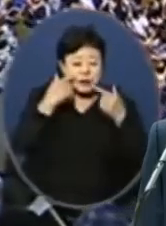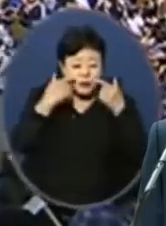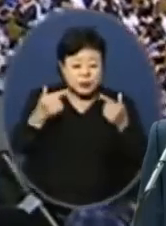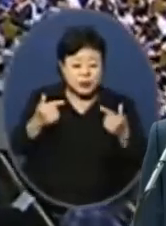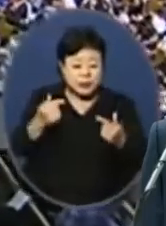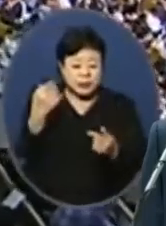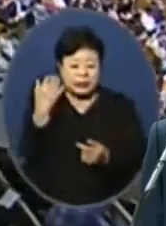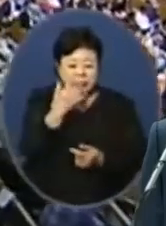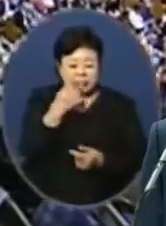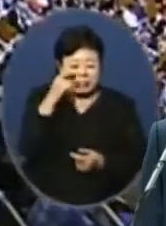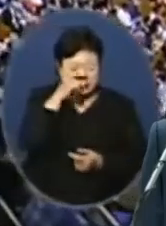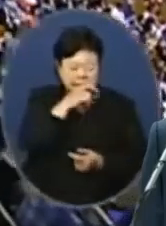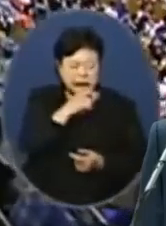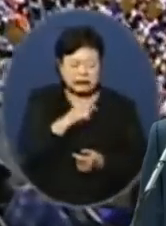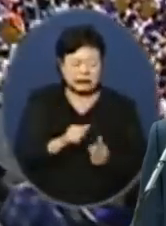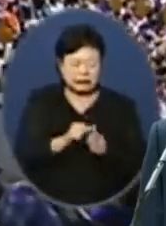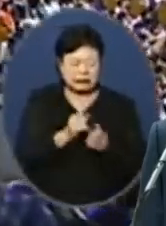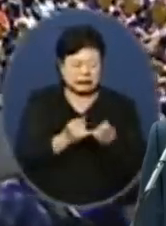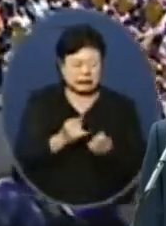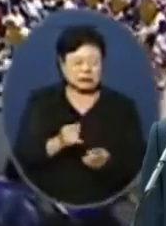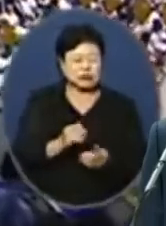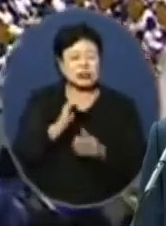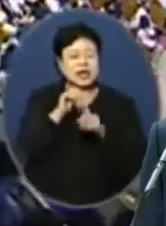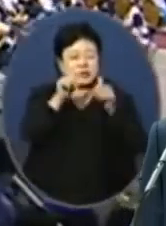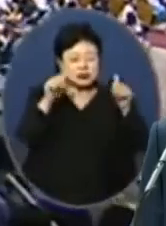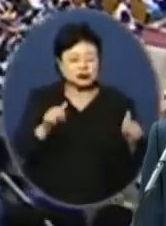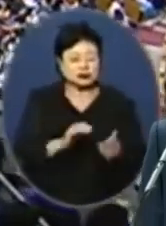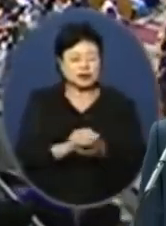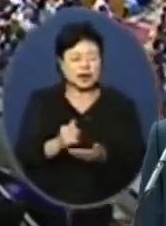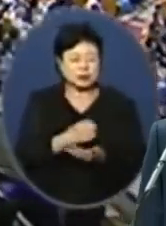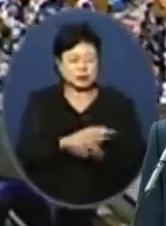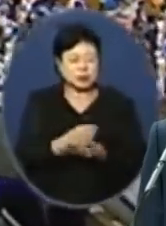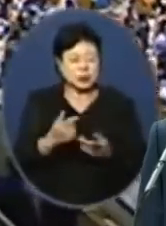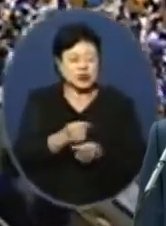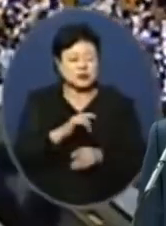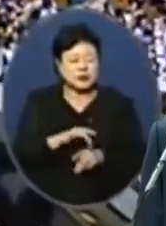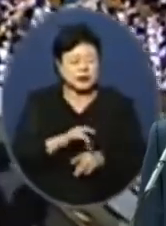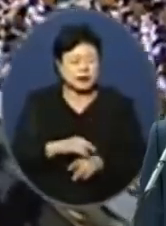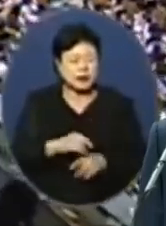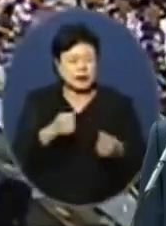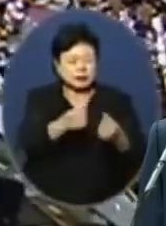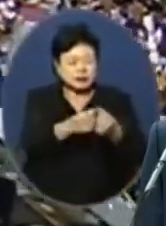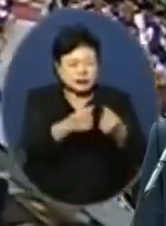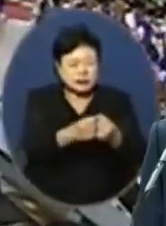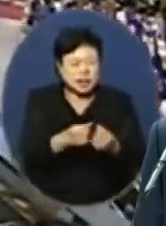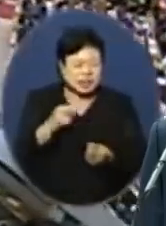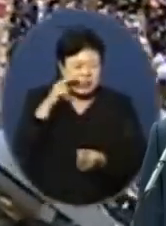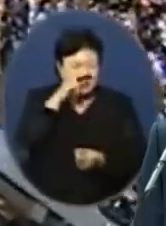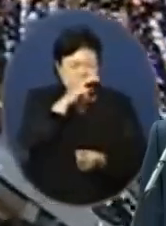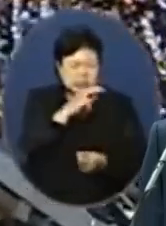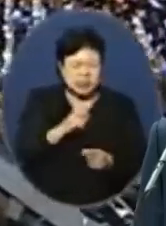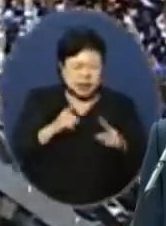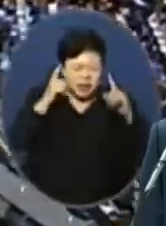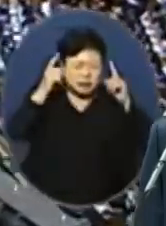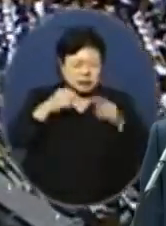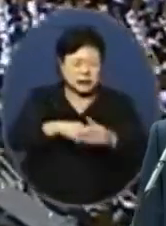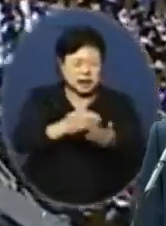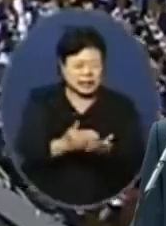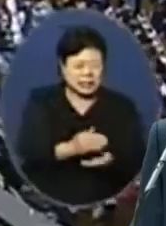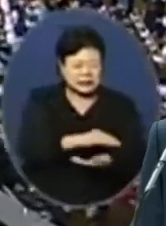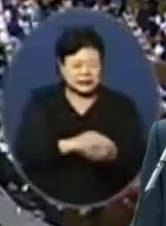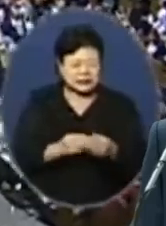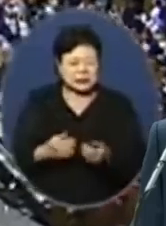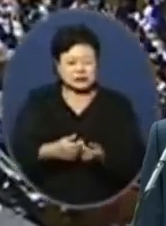곧 음행과 더러운 것과 호색과 우상숭배와 주술과 원수 맺는 것과 분쟁과 시기와 분냄과 당짓는